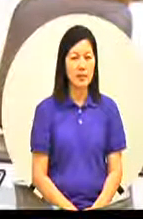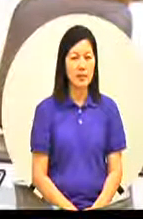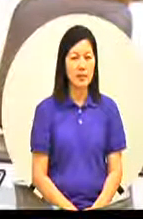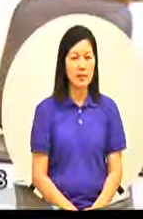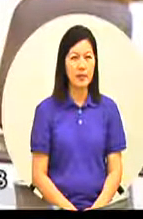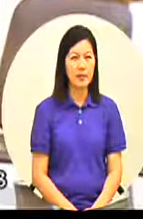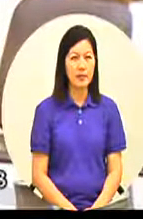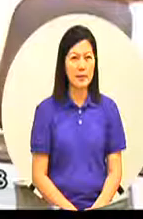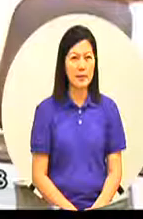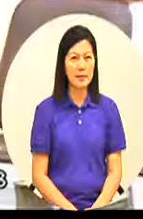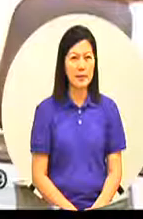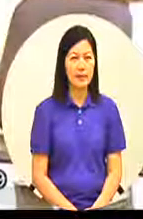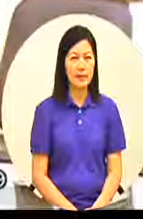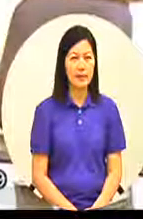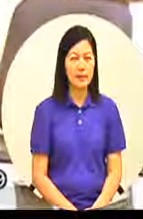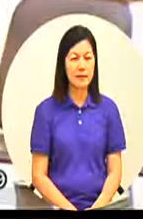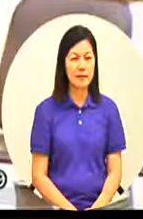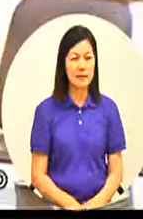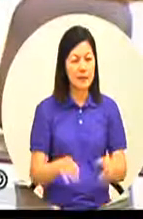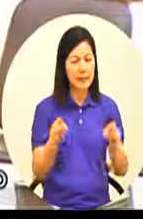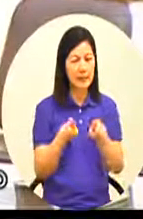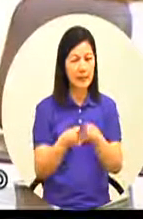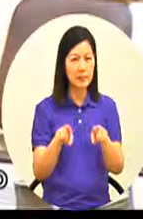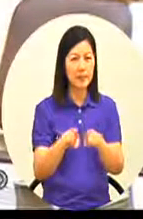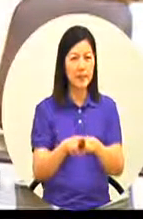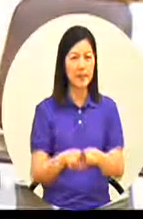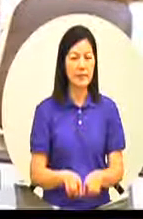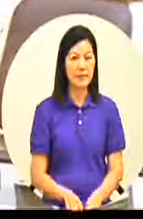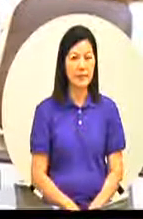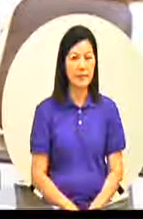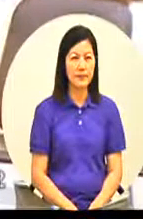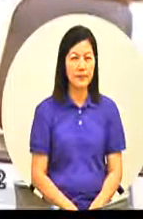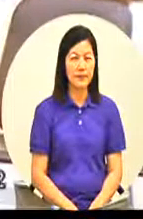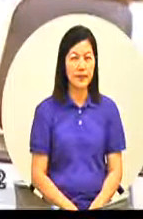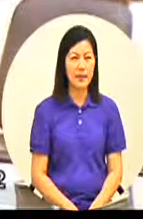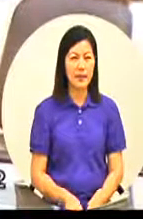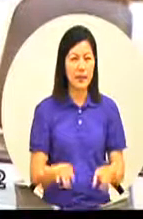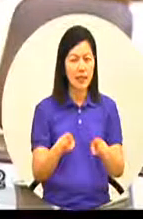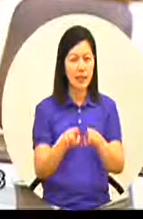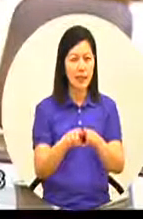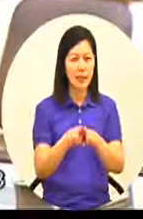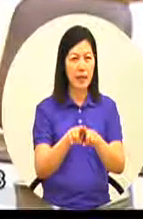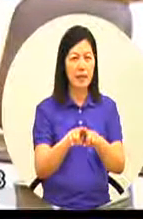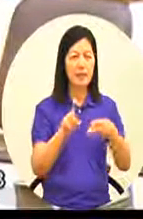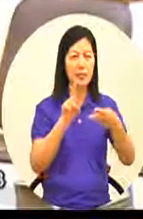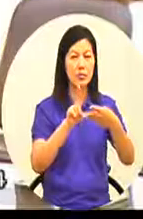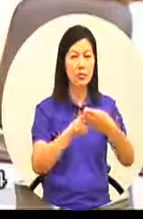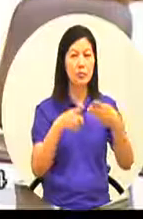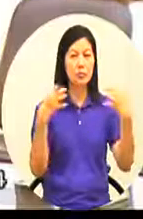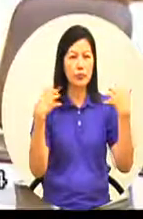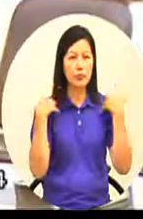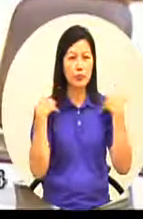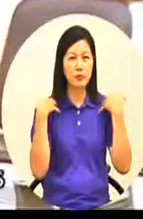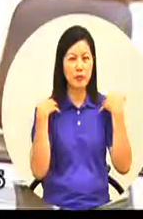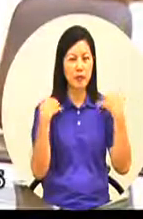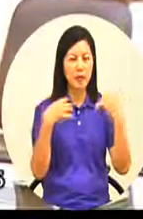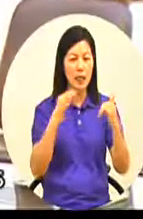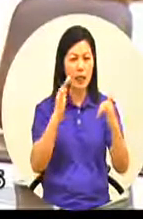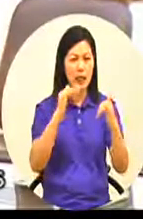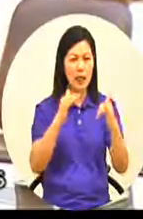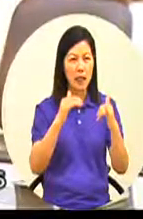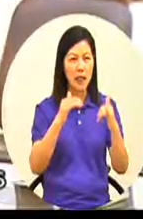免甲点烛啦，你就讲普通哈哦，譬如讲你是做主祭，有杯祭，从